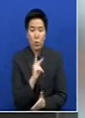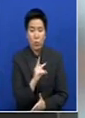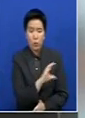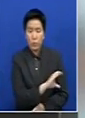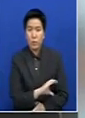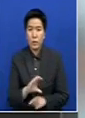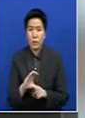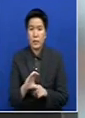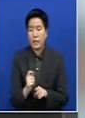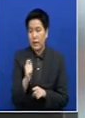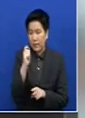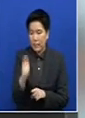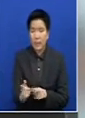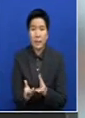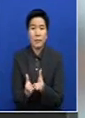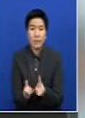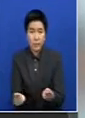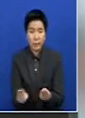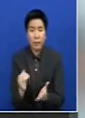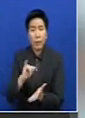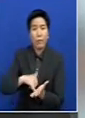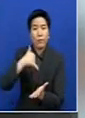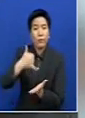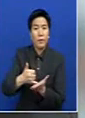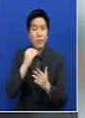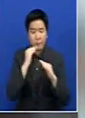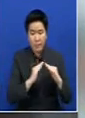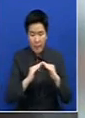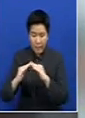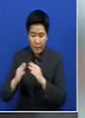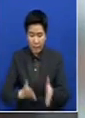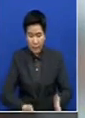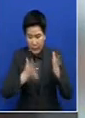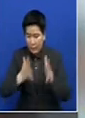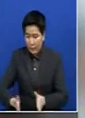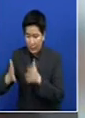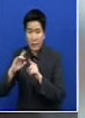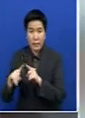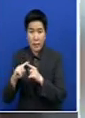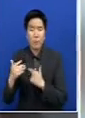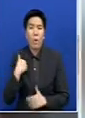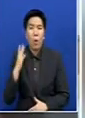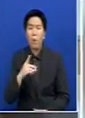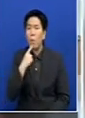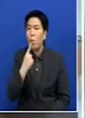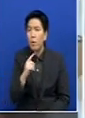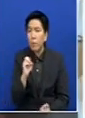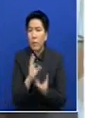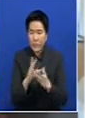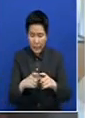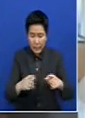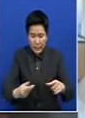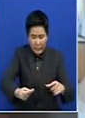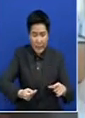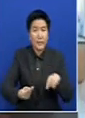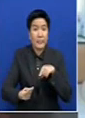นอย่างที่คุณนัทบอกไปจ่ายค่าที่ดินเพื่อไปฟื้นฟูกิจการแต่จากนั้นนะครับมีการอ้างกันถึงเรื่องตัวเช็ค